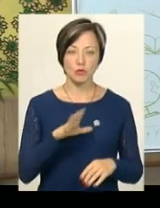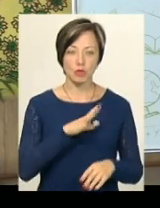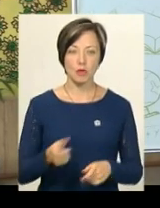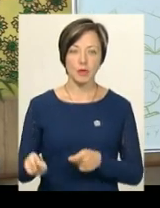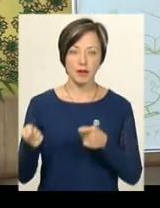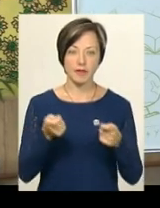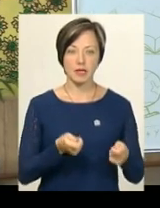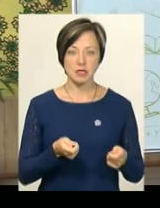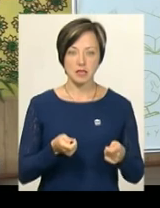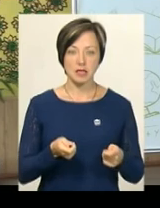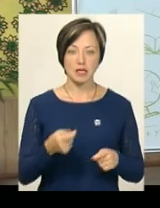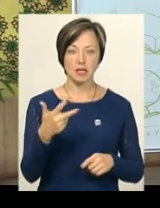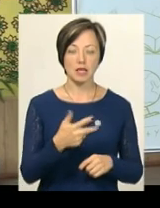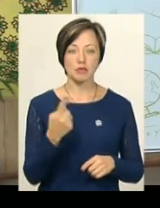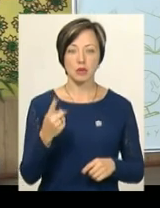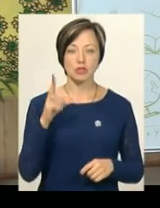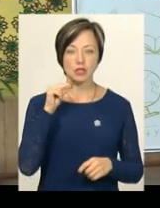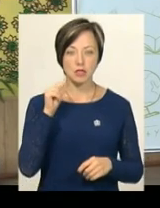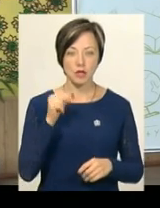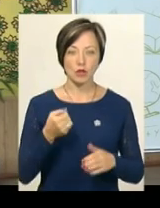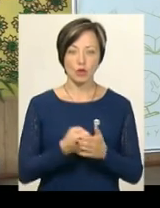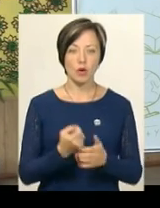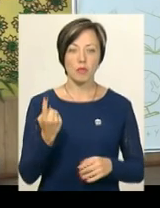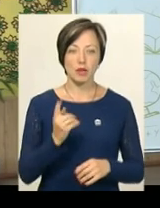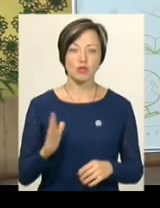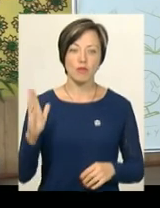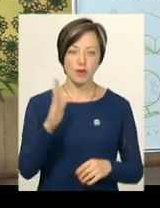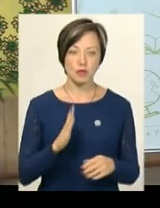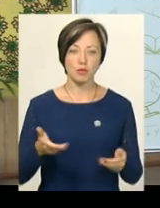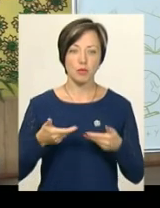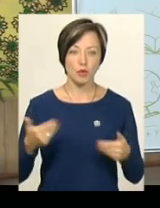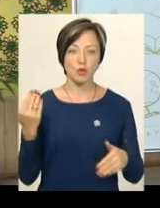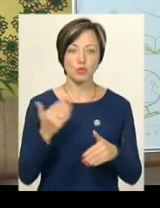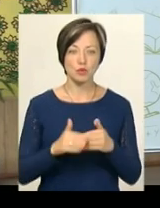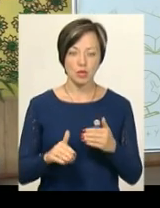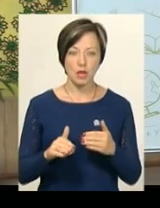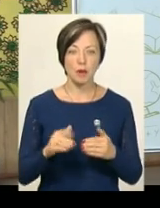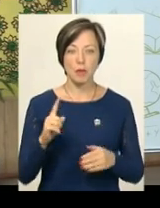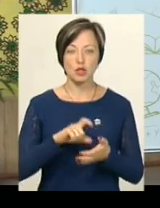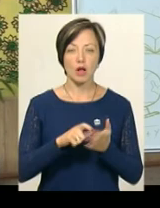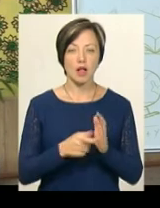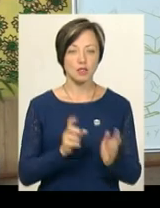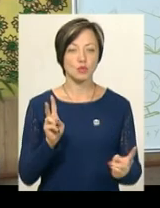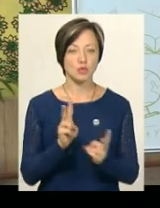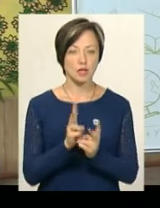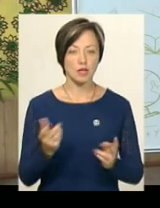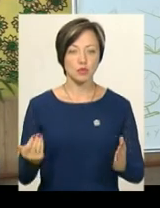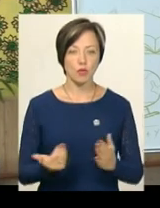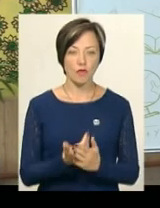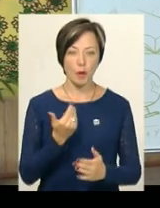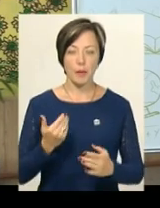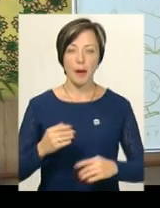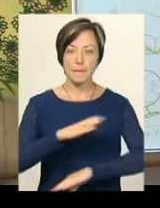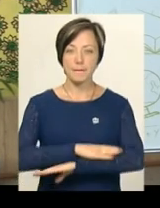привезені 31-го числа. Тобто до 1-го вересня ми вже всіх першокласників зустріли з новими